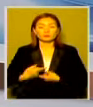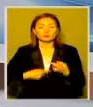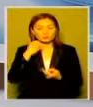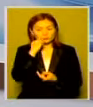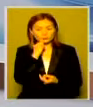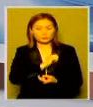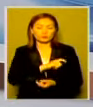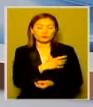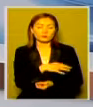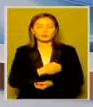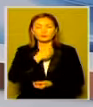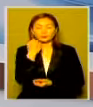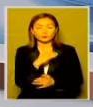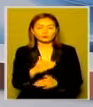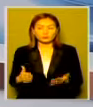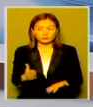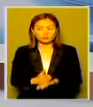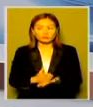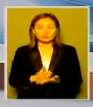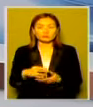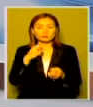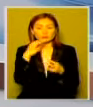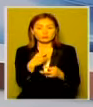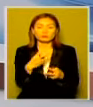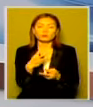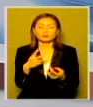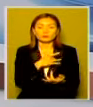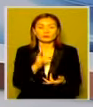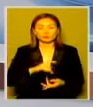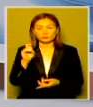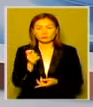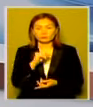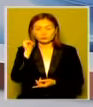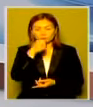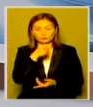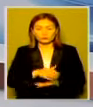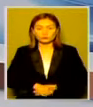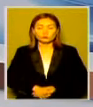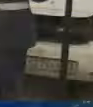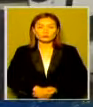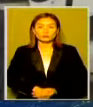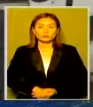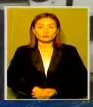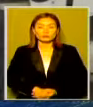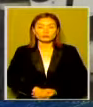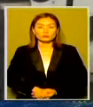ветерана и представители старшего поколения, ставшие свидетелями тех жестоких военных лет.